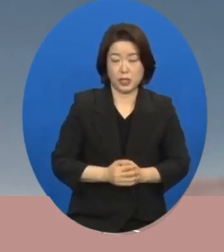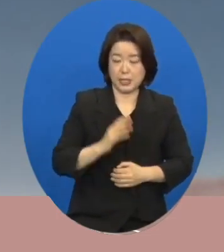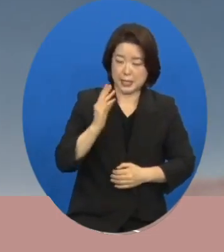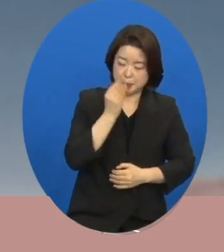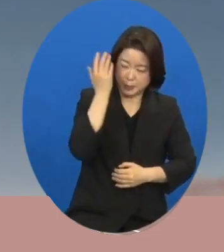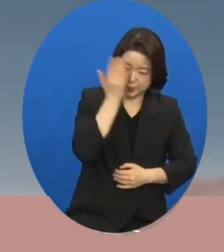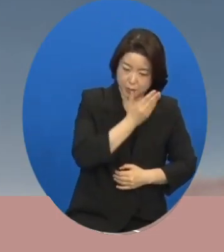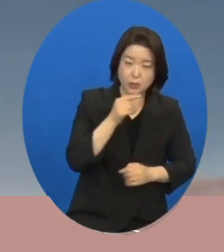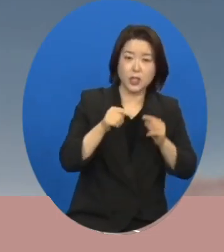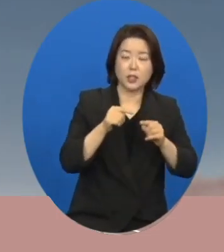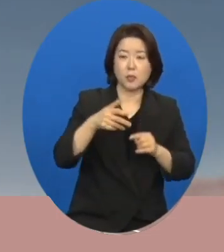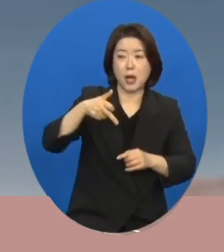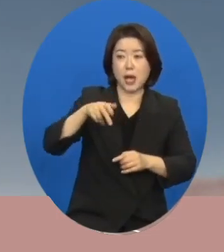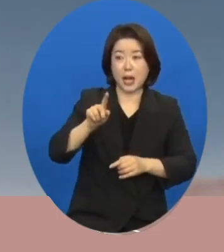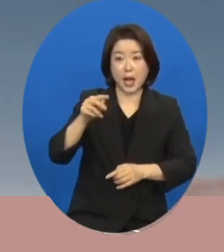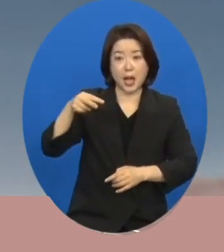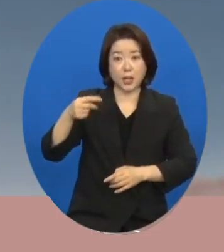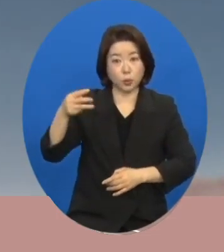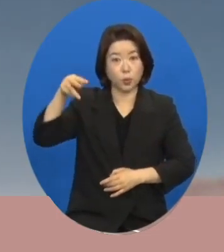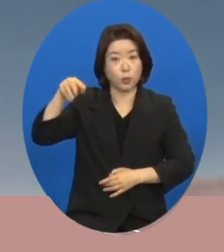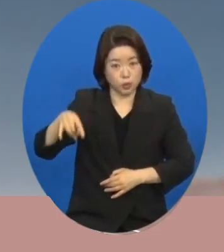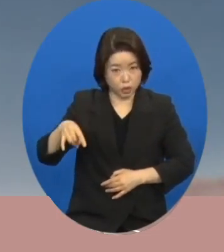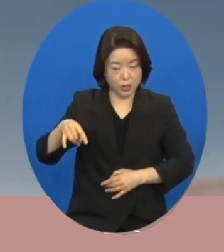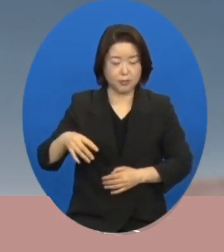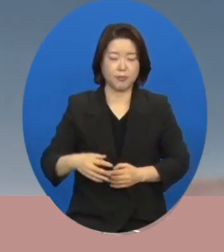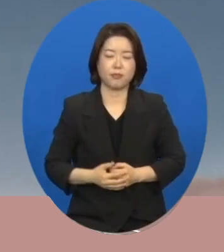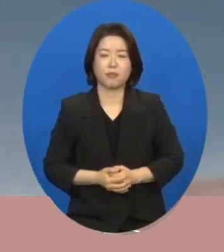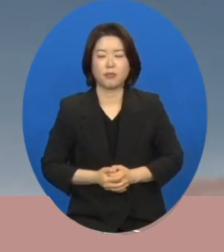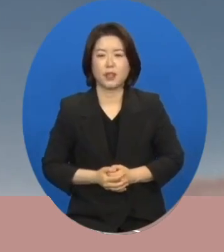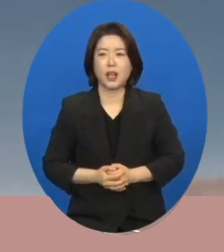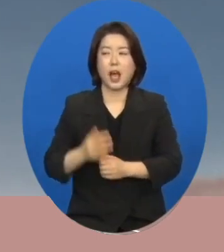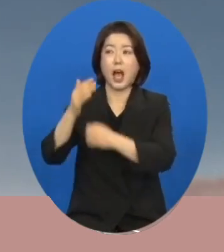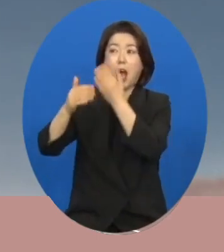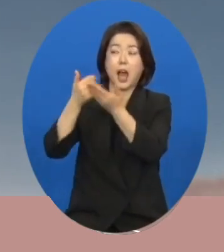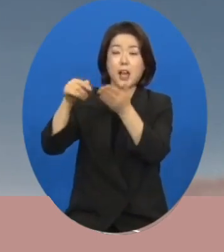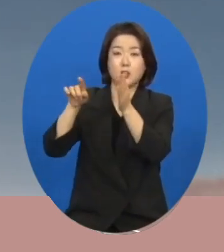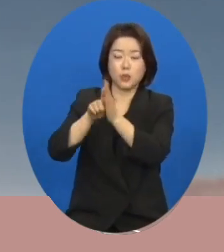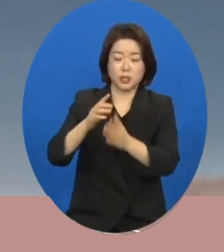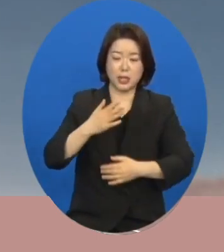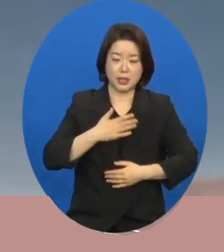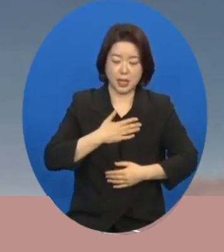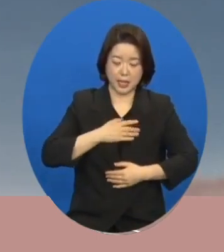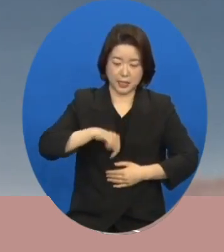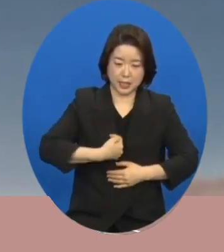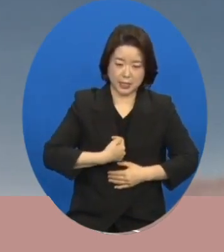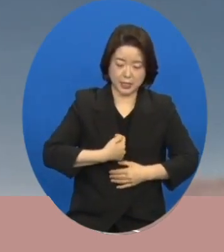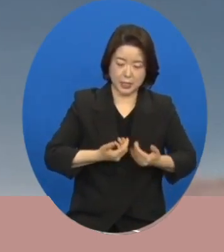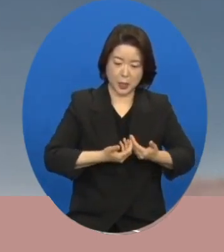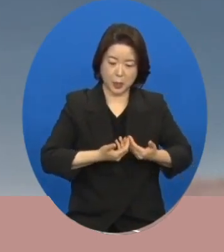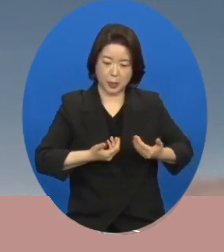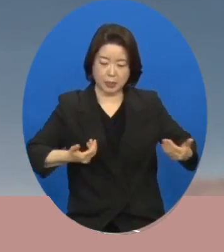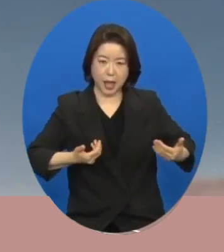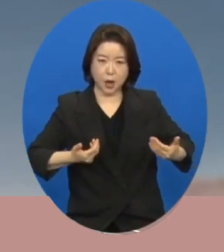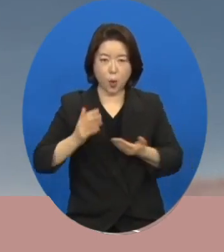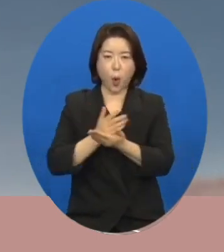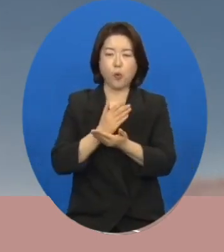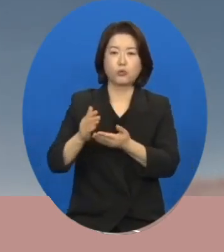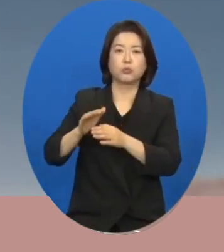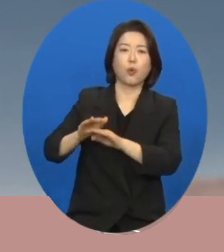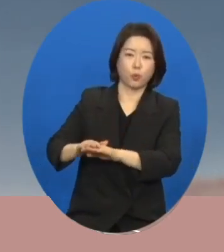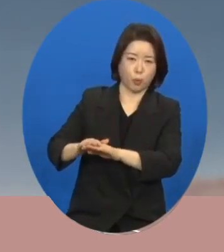하나님을 위해서 특별한 일을 위해 저 자신을 구별해 놓다 따로 떼어놓다라는 뜻입니다 하나님께서